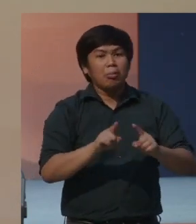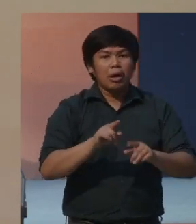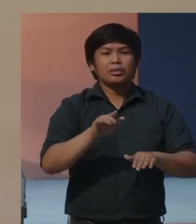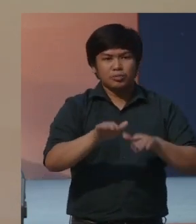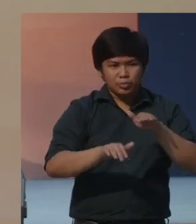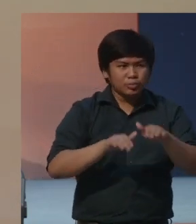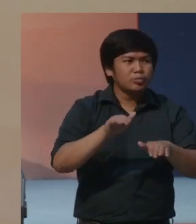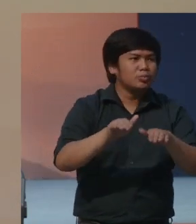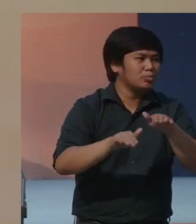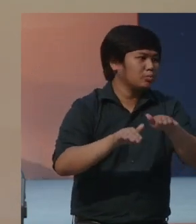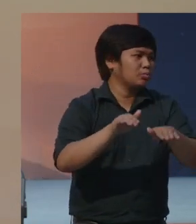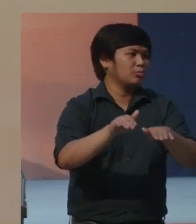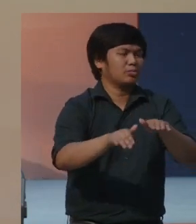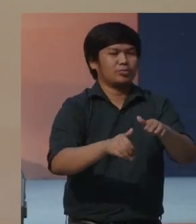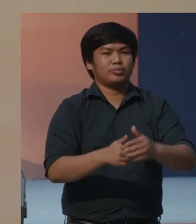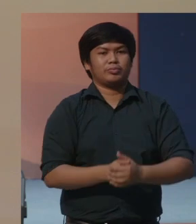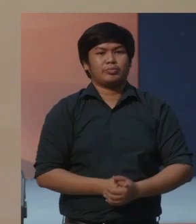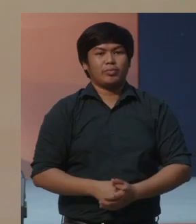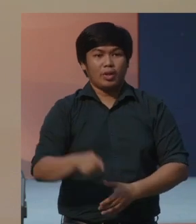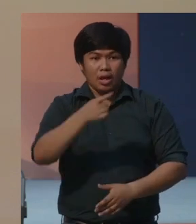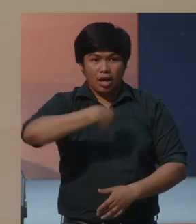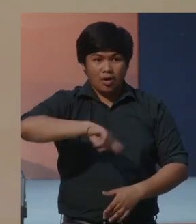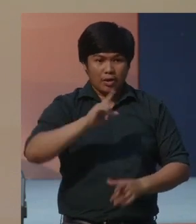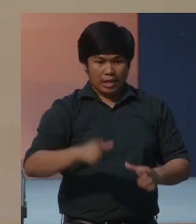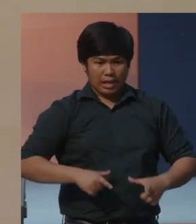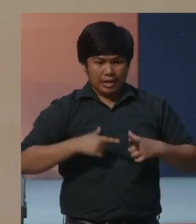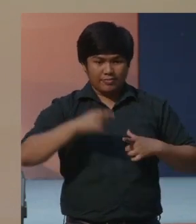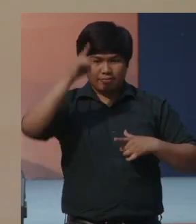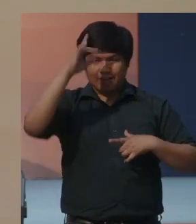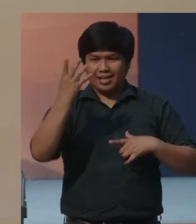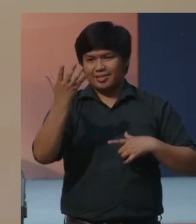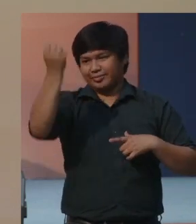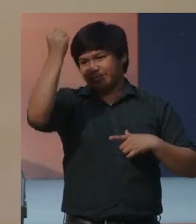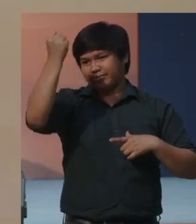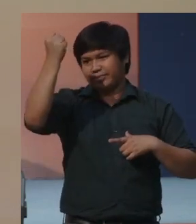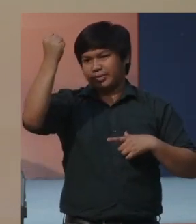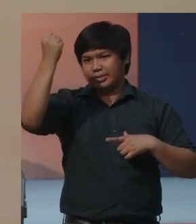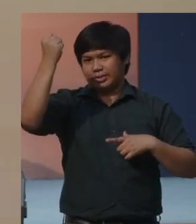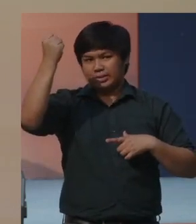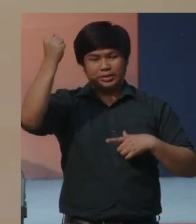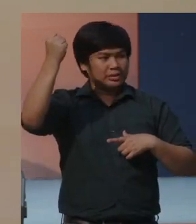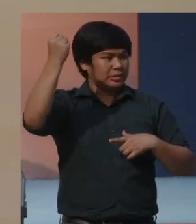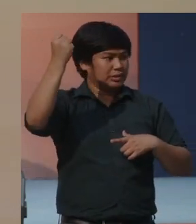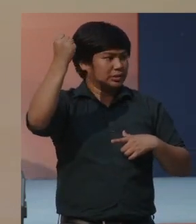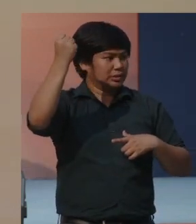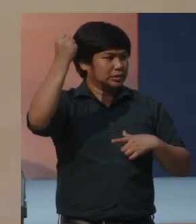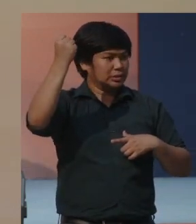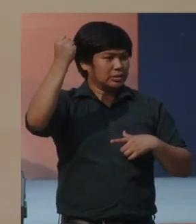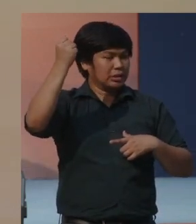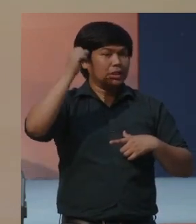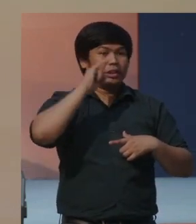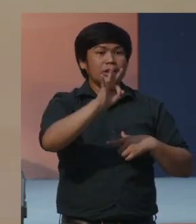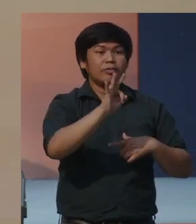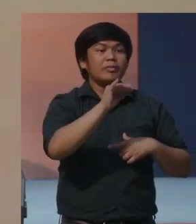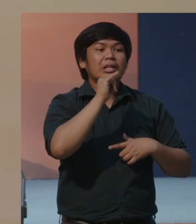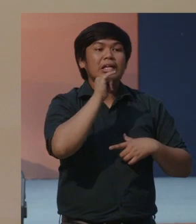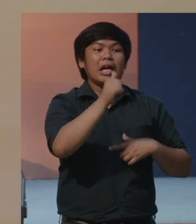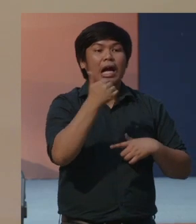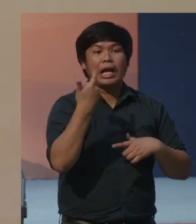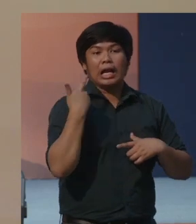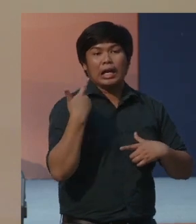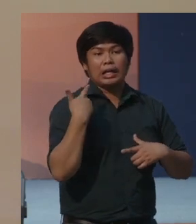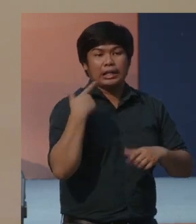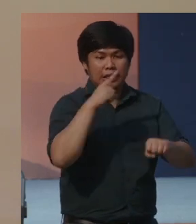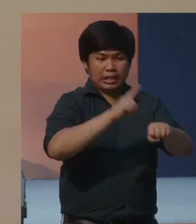mga buhay ay nasa kamay ng ating Diyos. Hanggat hindi natin oras umuwi sa Kanya,